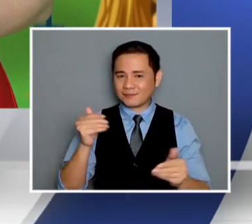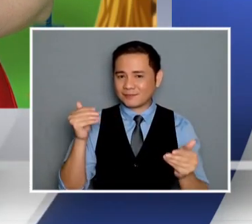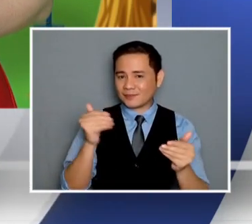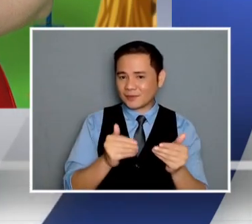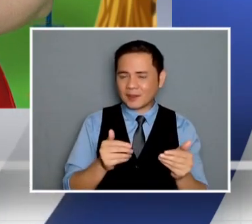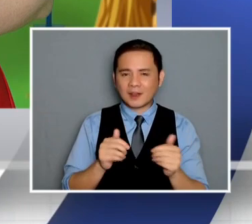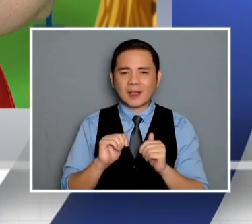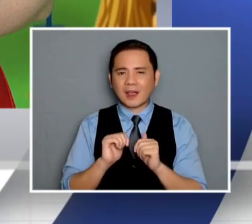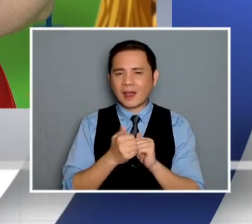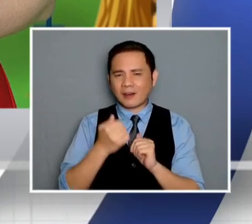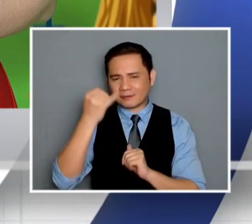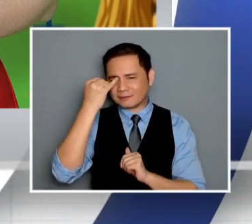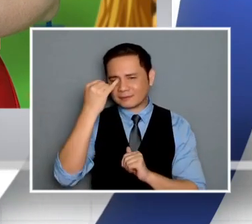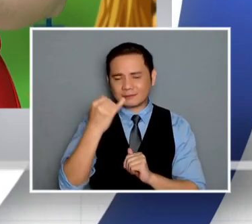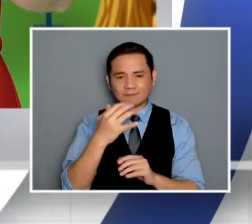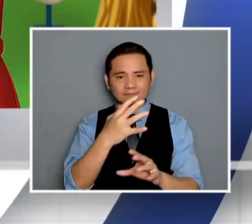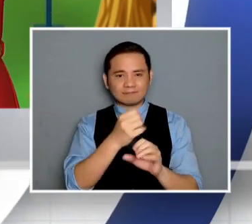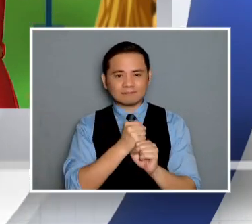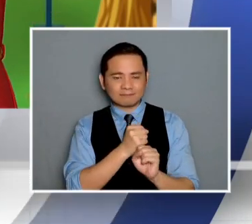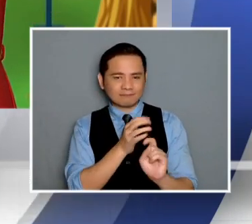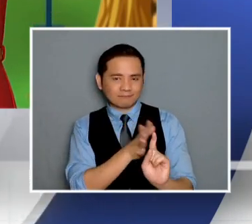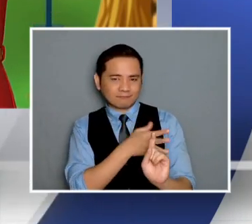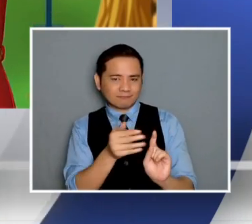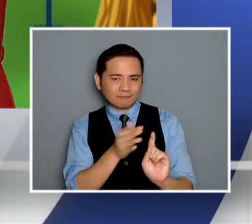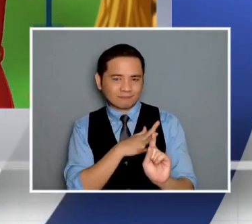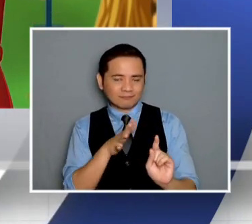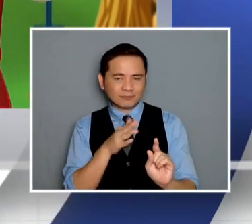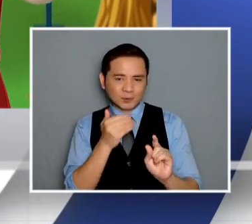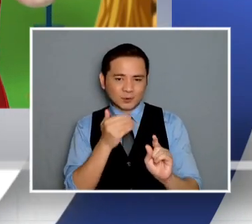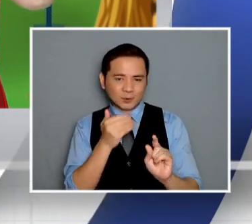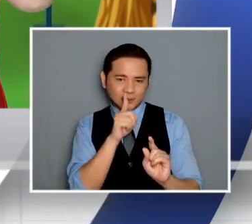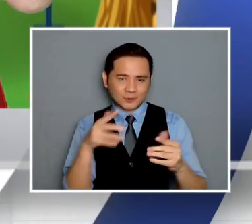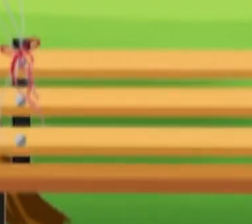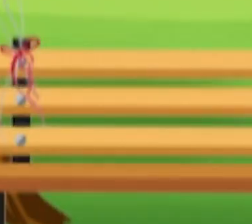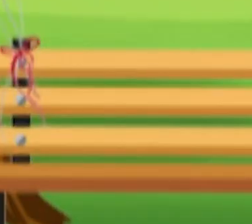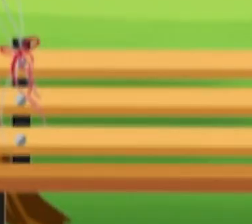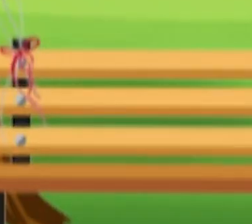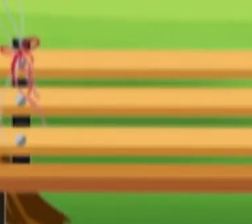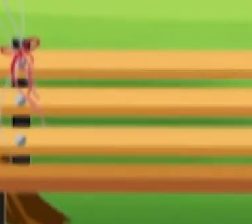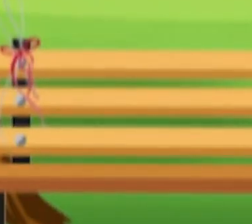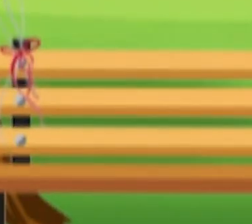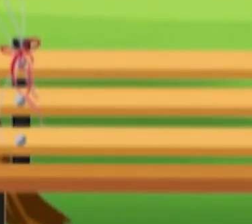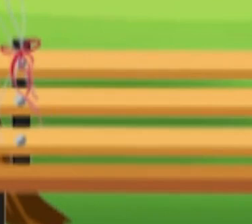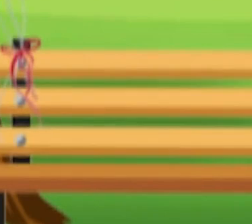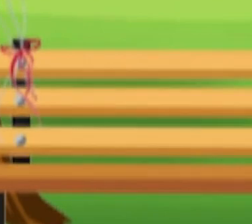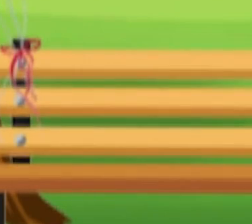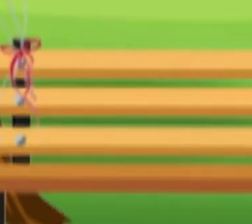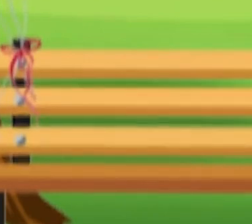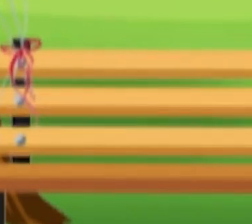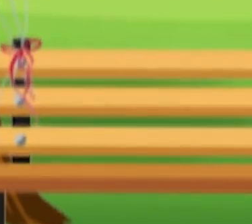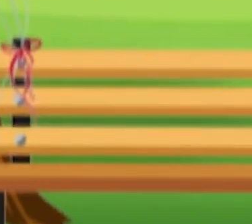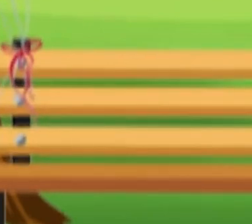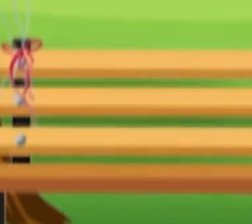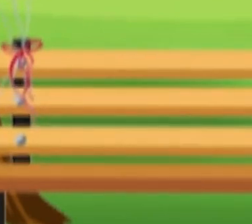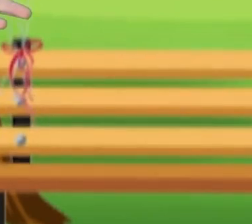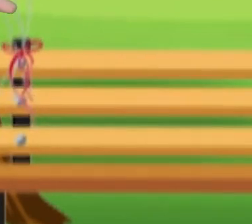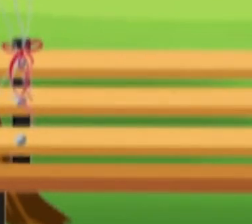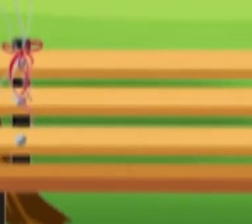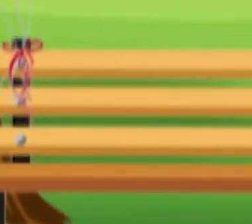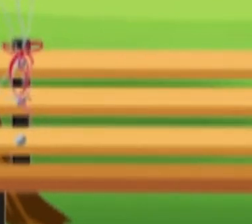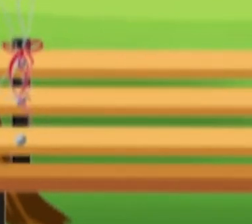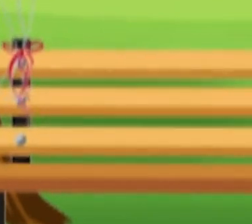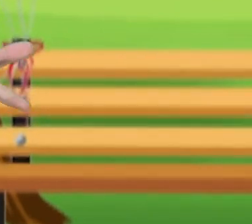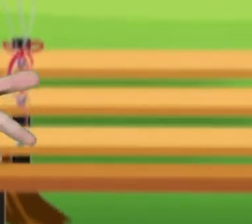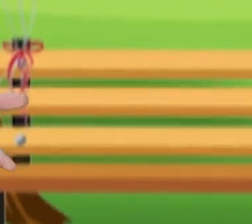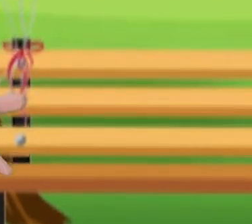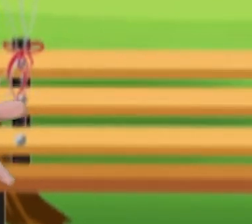one? Ay nako Ate B, buksan ang mga mata! E baka yung hinahanap mo'y nasa tabi-tabi mo